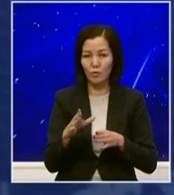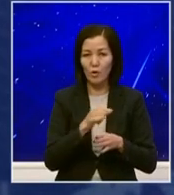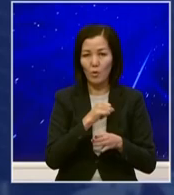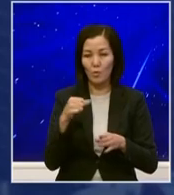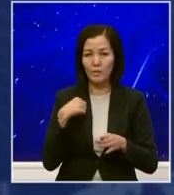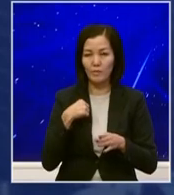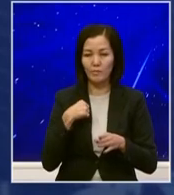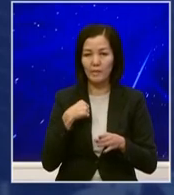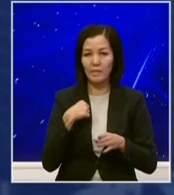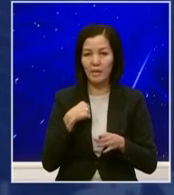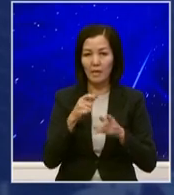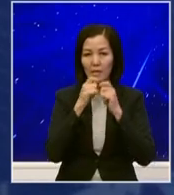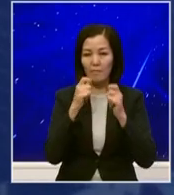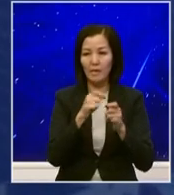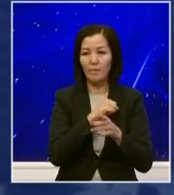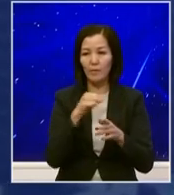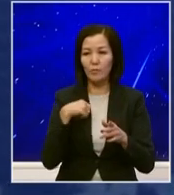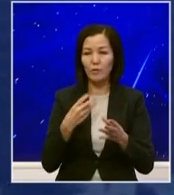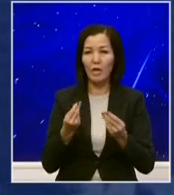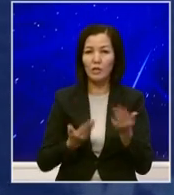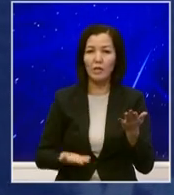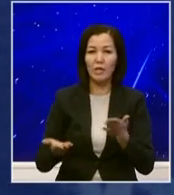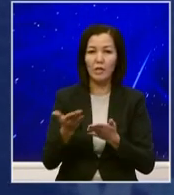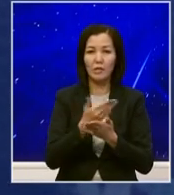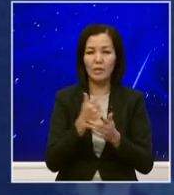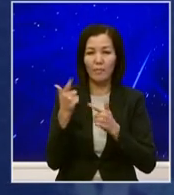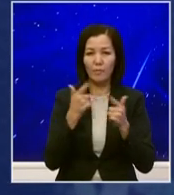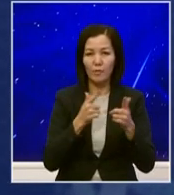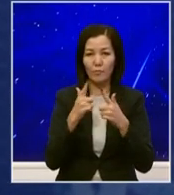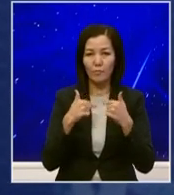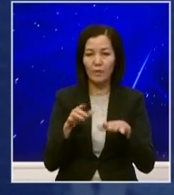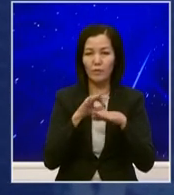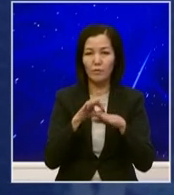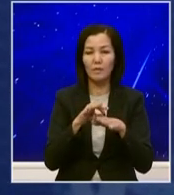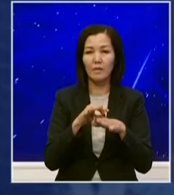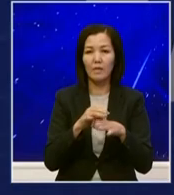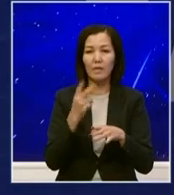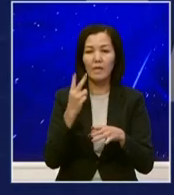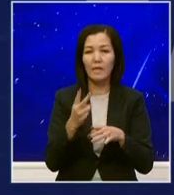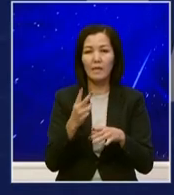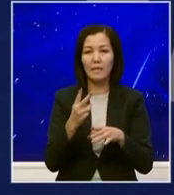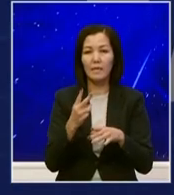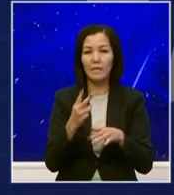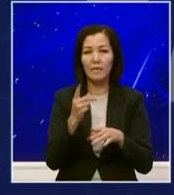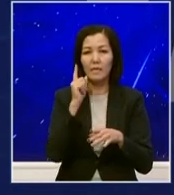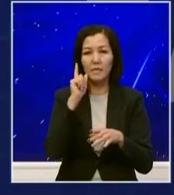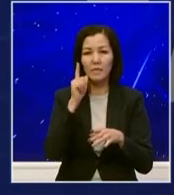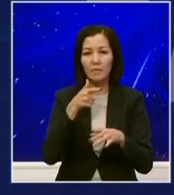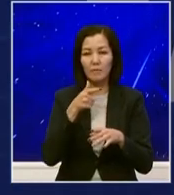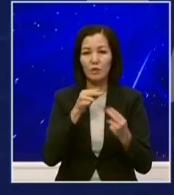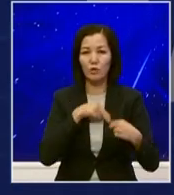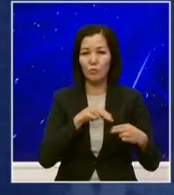Өзіміз осындай марапаттардың бәрін өзіміз ұйымдастырамыз, бірақ бізде екі диспетчер жұмыс істейді. Осында отыратын